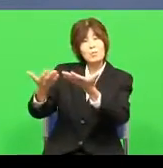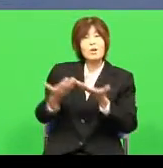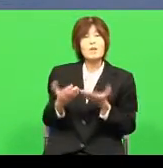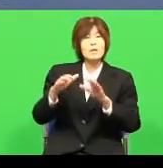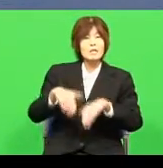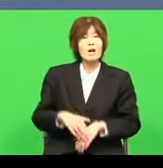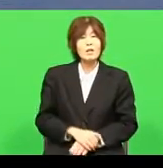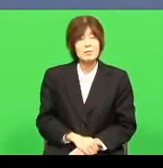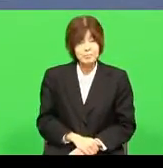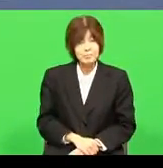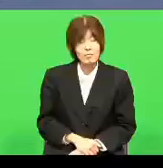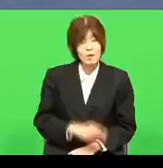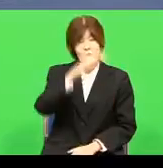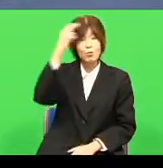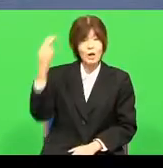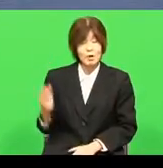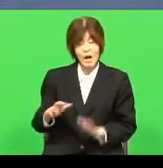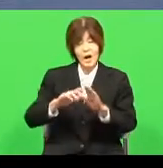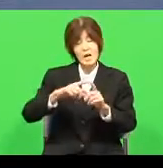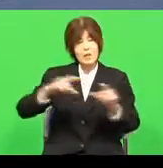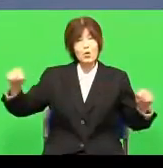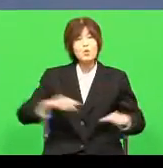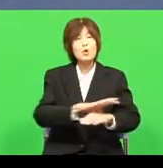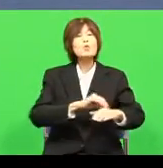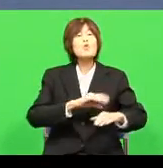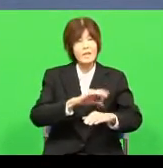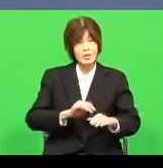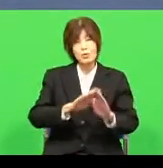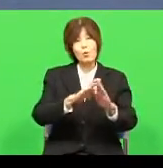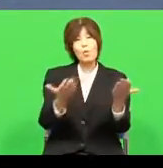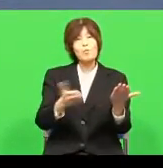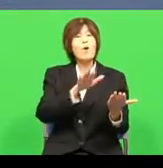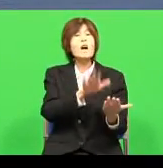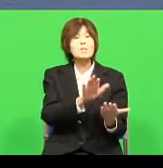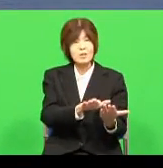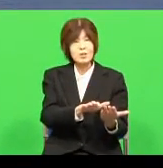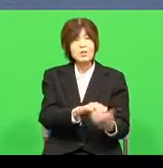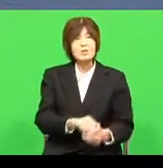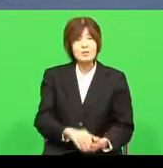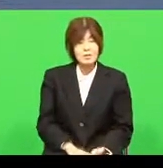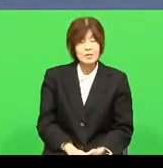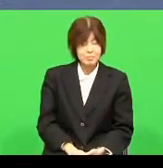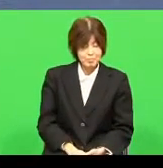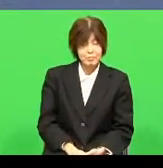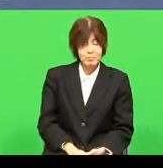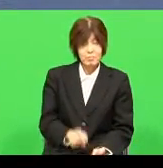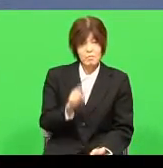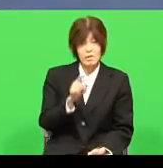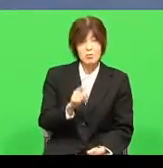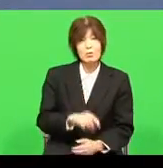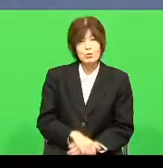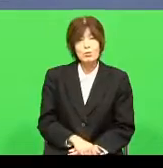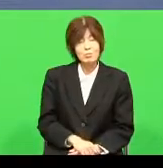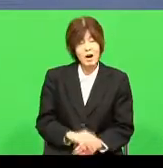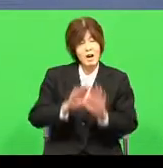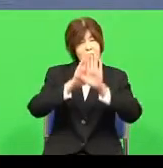におっしゃっていたしましたし福山は日本の西洋のときにも出たわですねまあいろんな議論がありますけれどもまあ